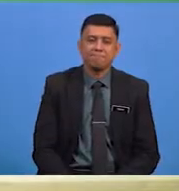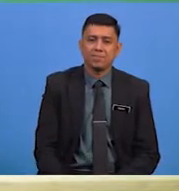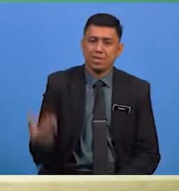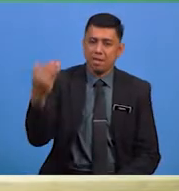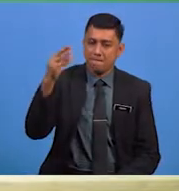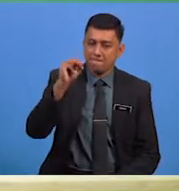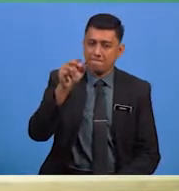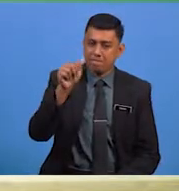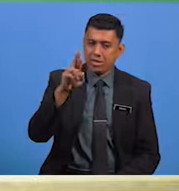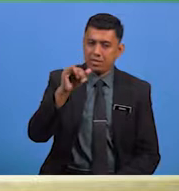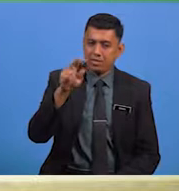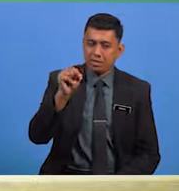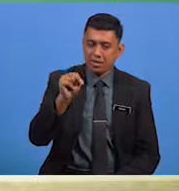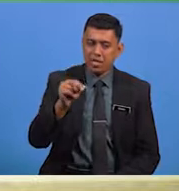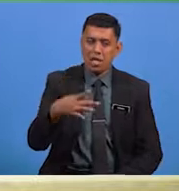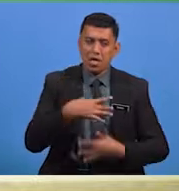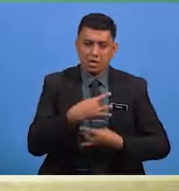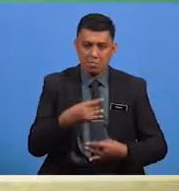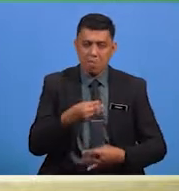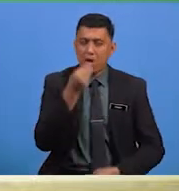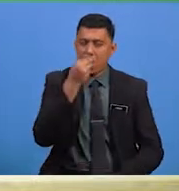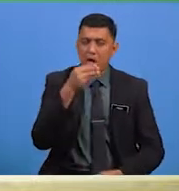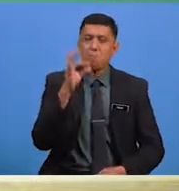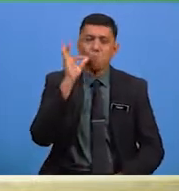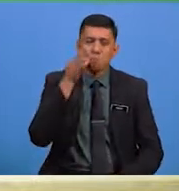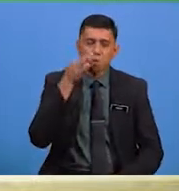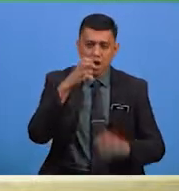Marina gemar makan buah durian.